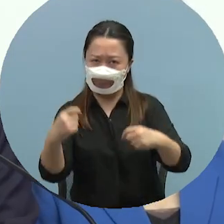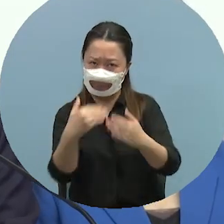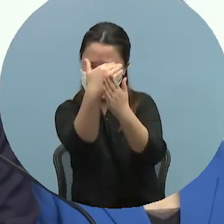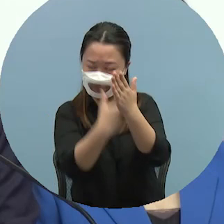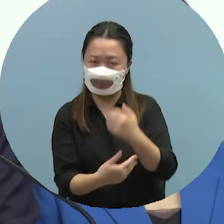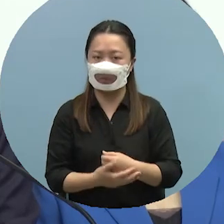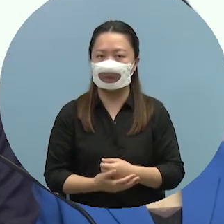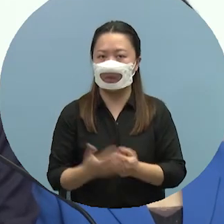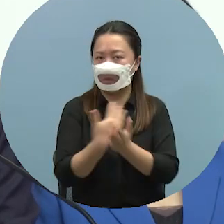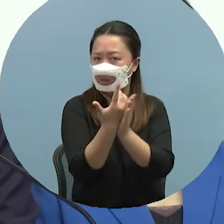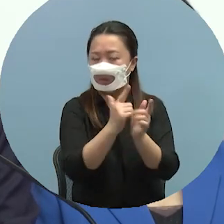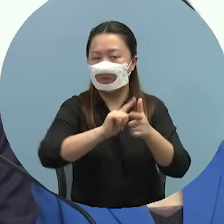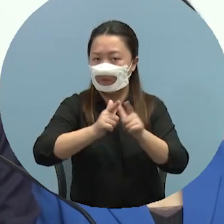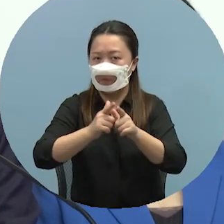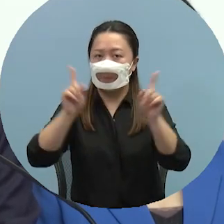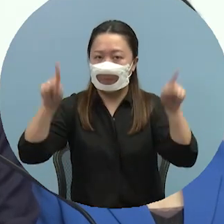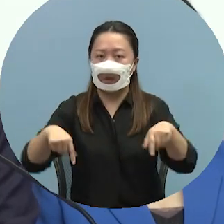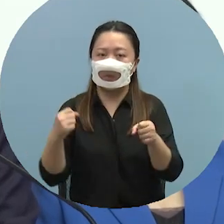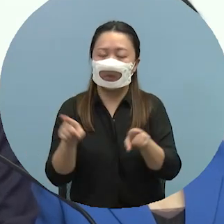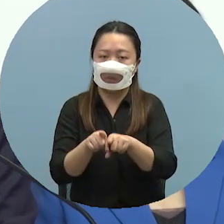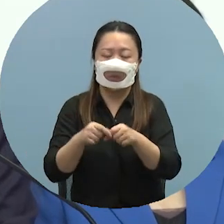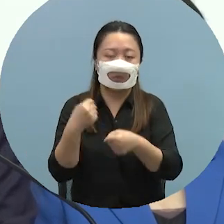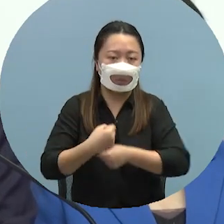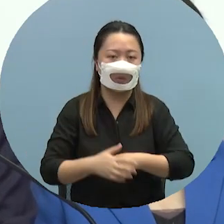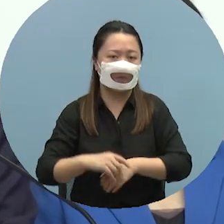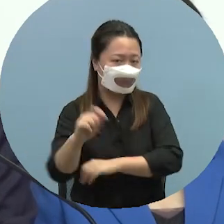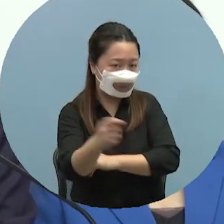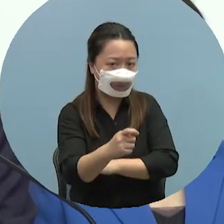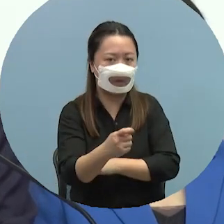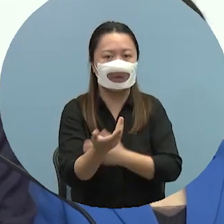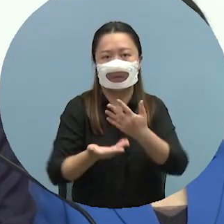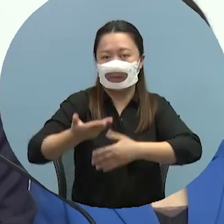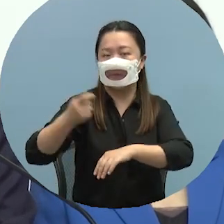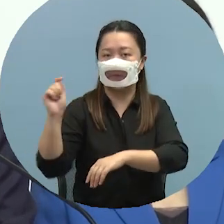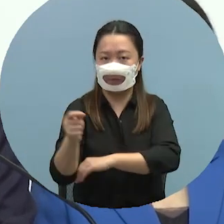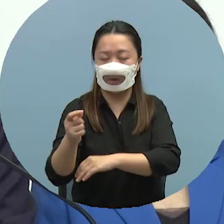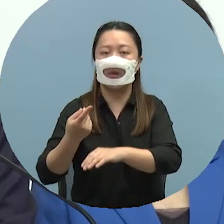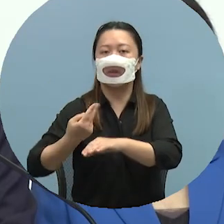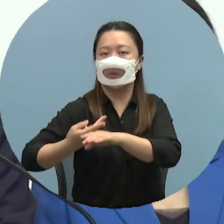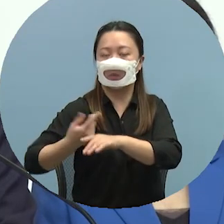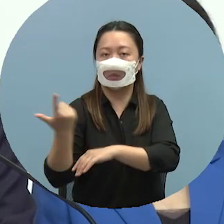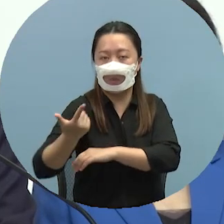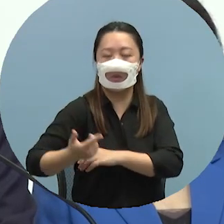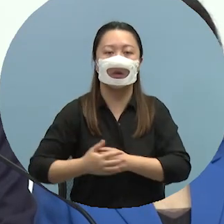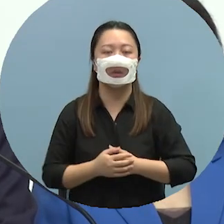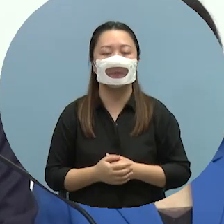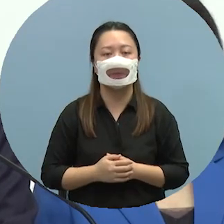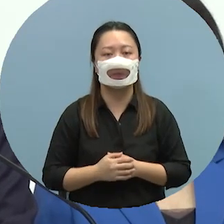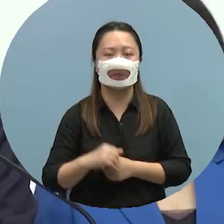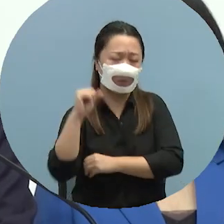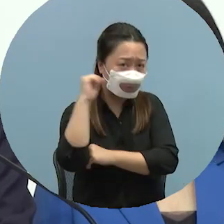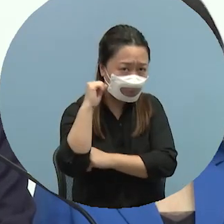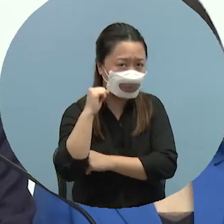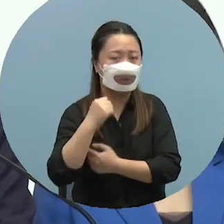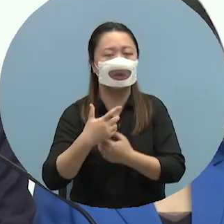序，多管齊下，提速、提效和提量，要有力